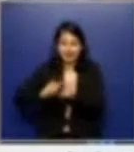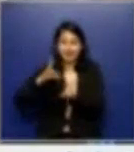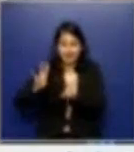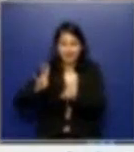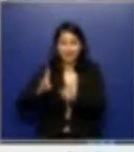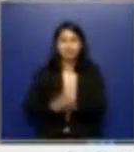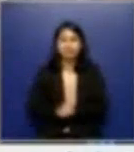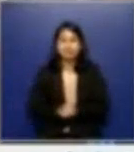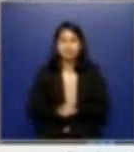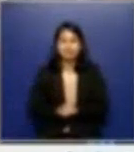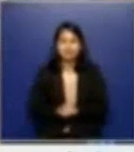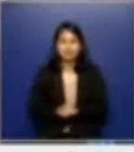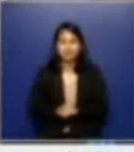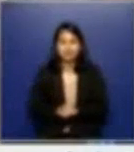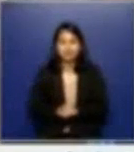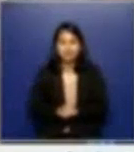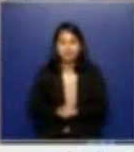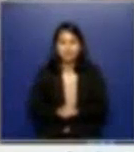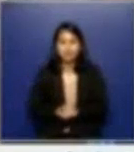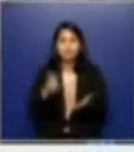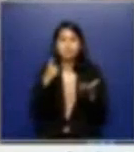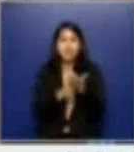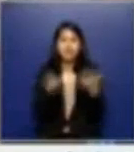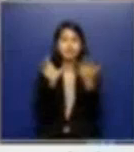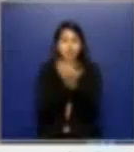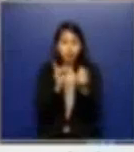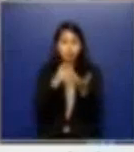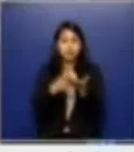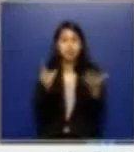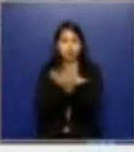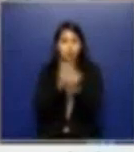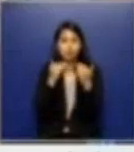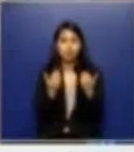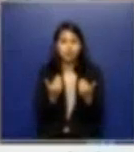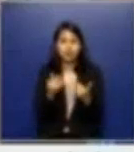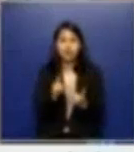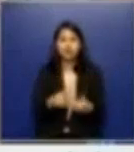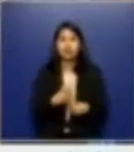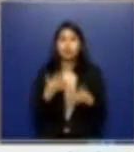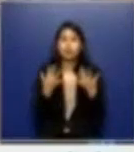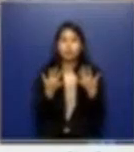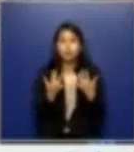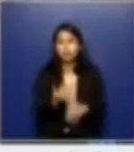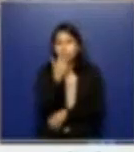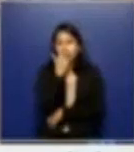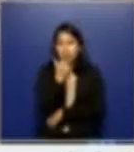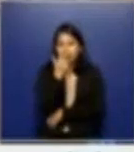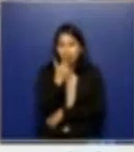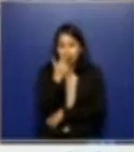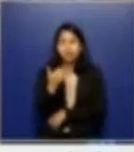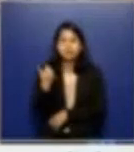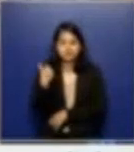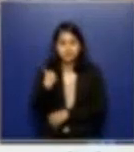คมส่วนประกันสังคมผู้ประกันตนวันนี้ยังระงมร้องห่มร้องไ